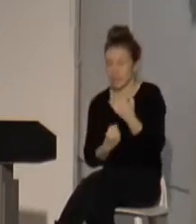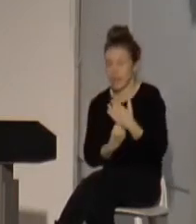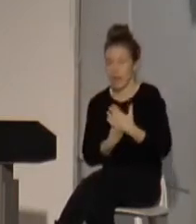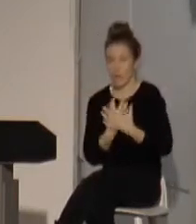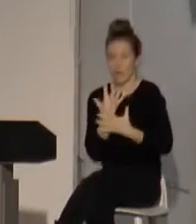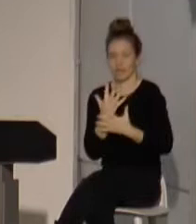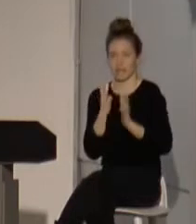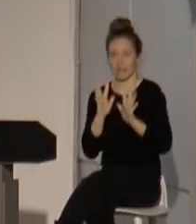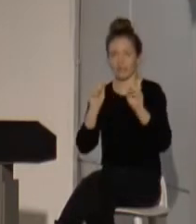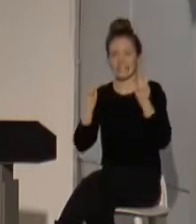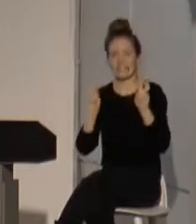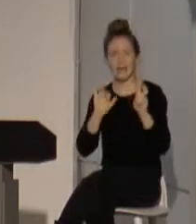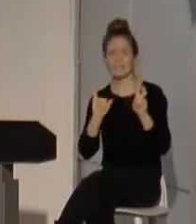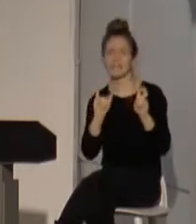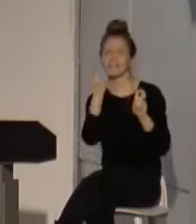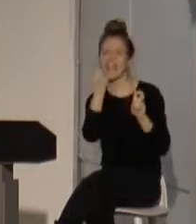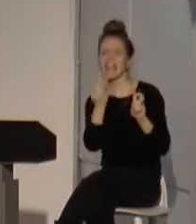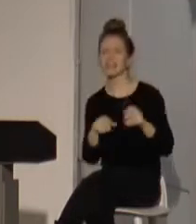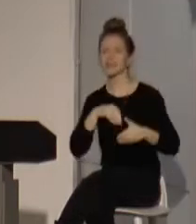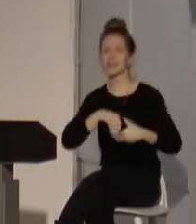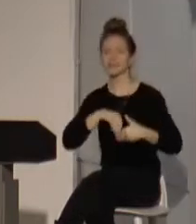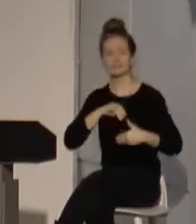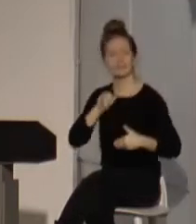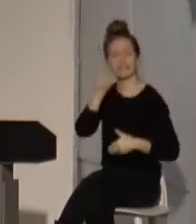של מה זה אנושי, מה זה אדם.